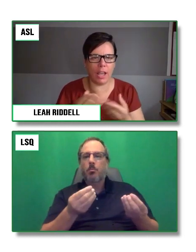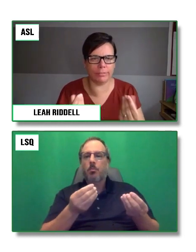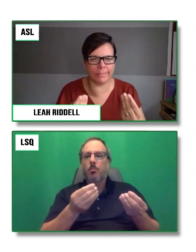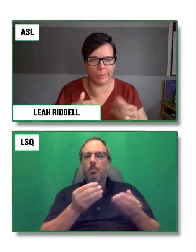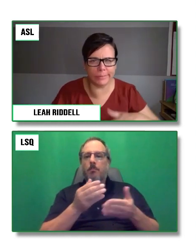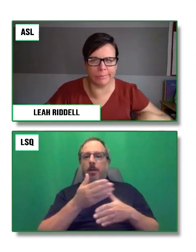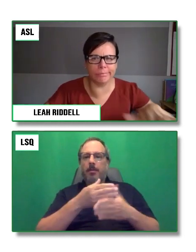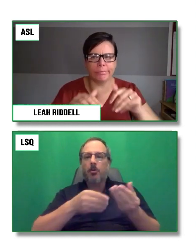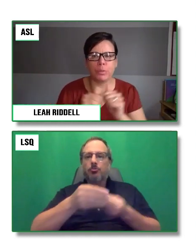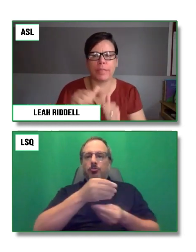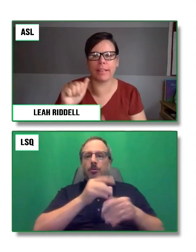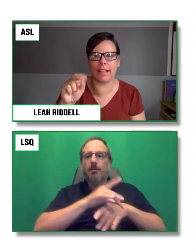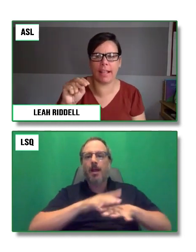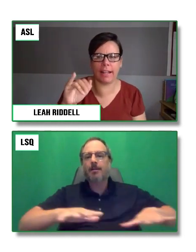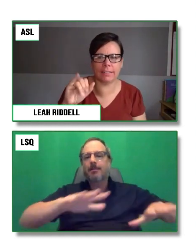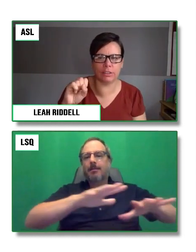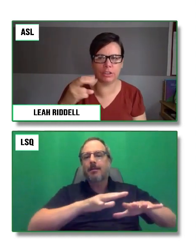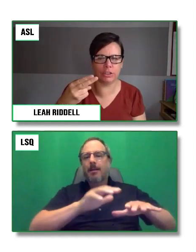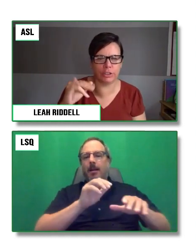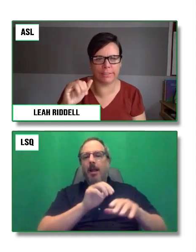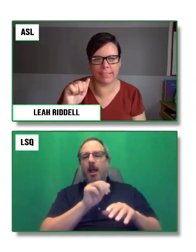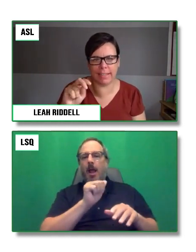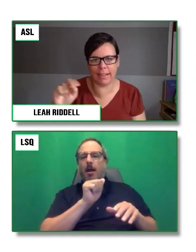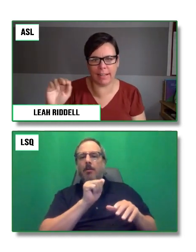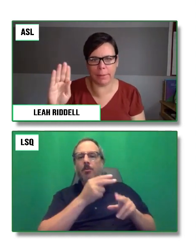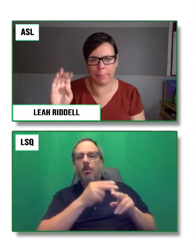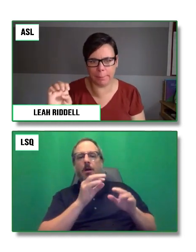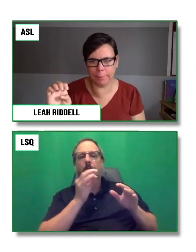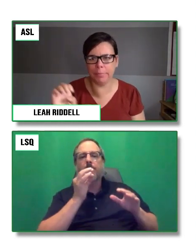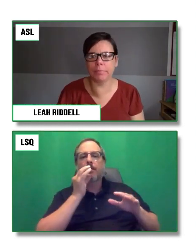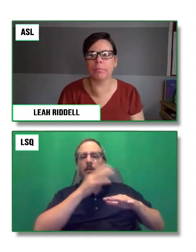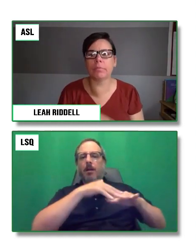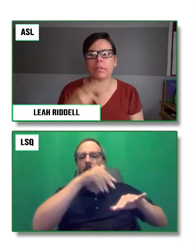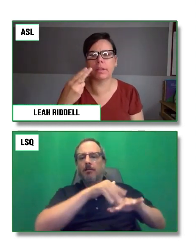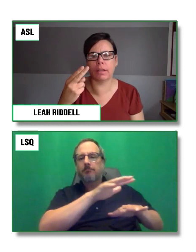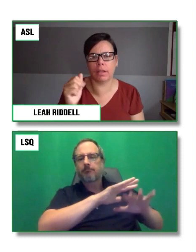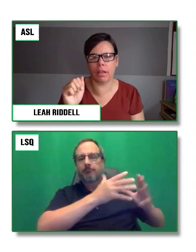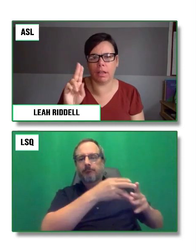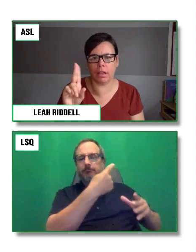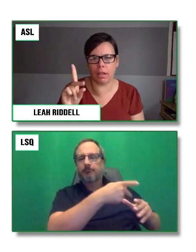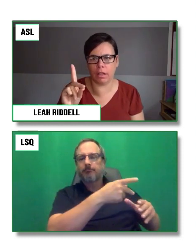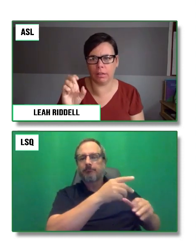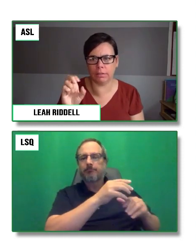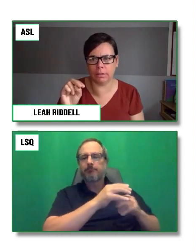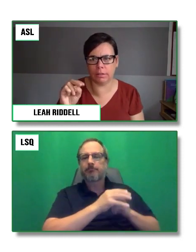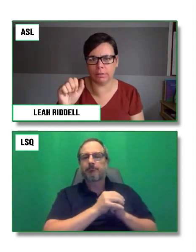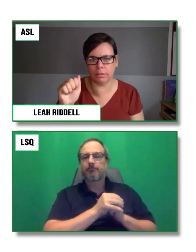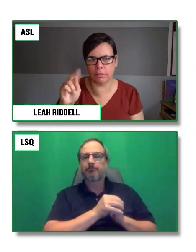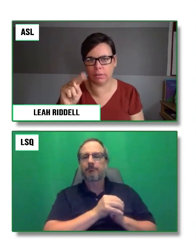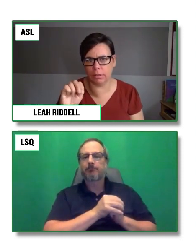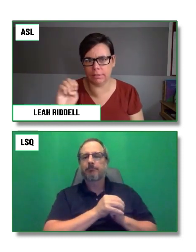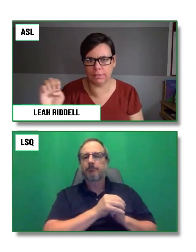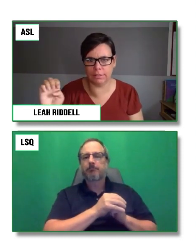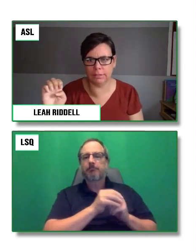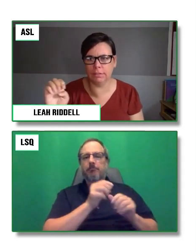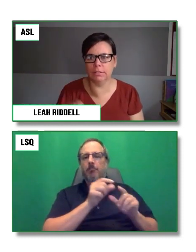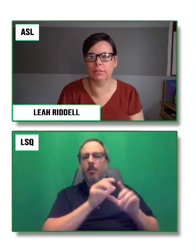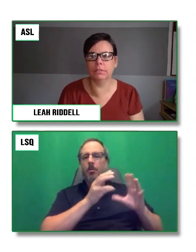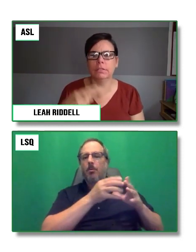Avec beaucoup de respect et de gratitude, je me trouve ici sur les territoires partagés non cédés des